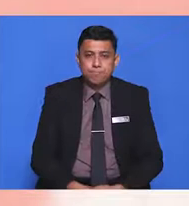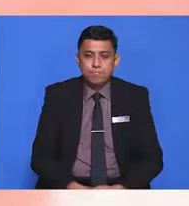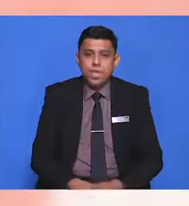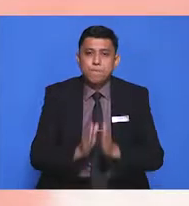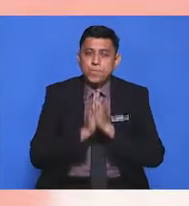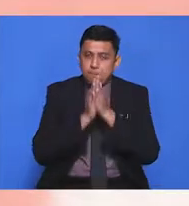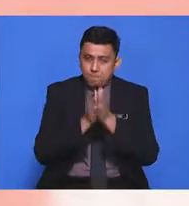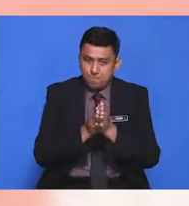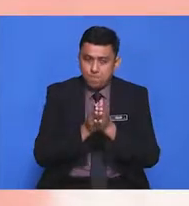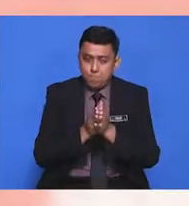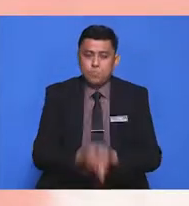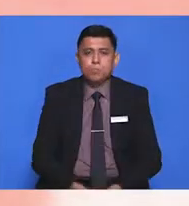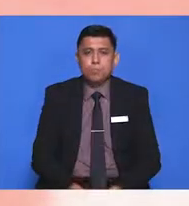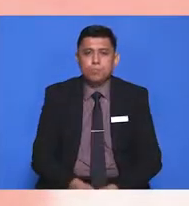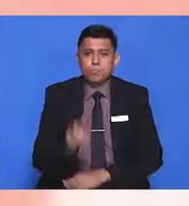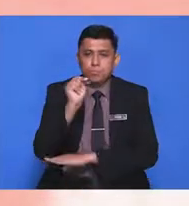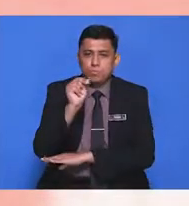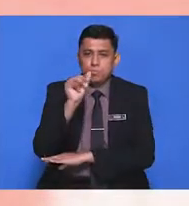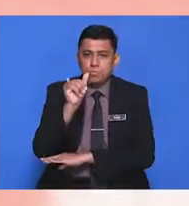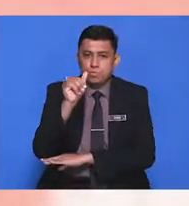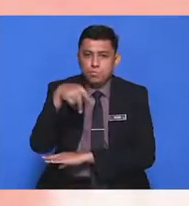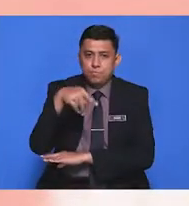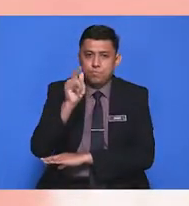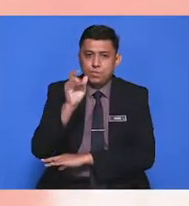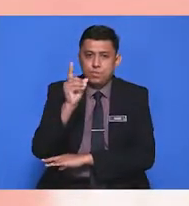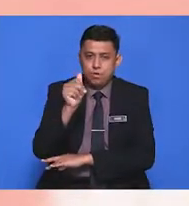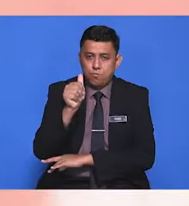Burma, ibu negaranya ialah Naypyidaw,